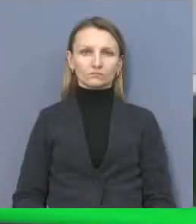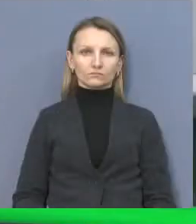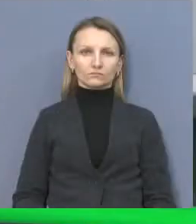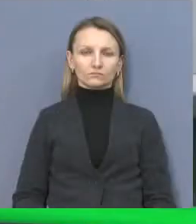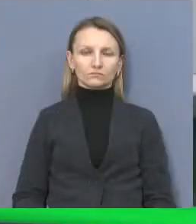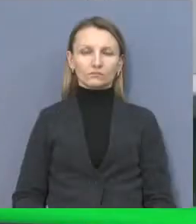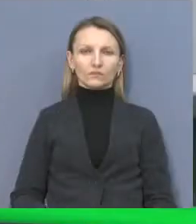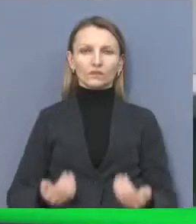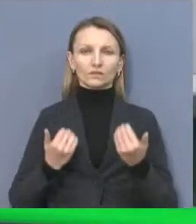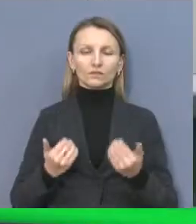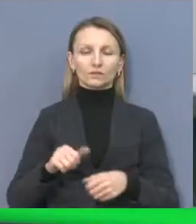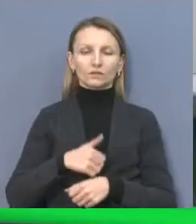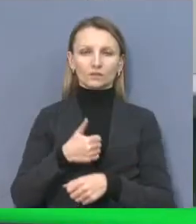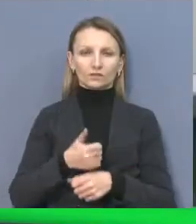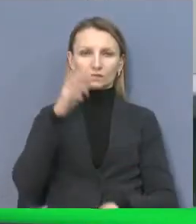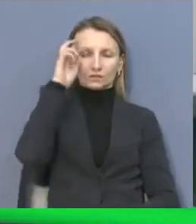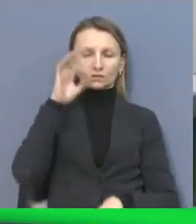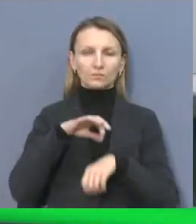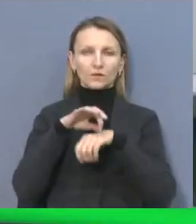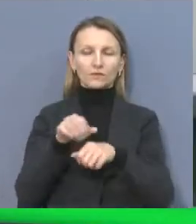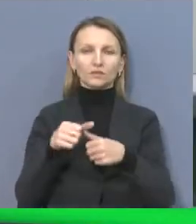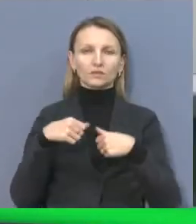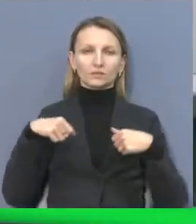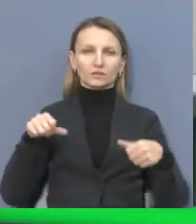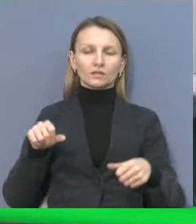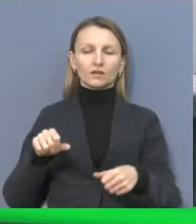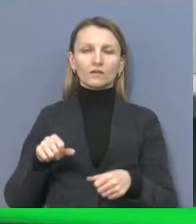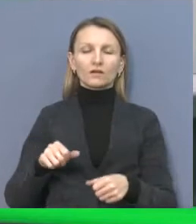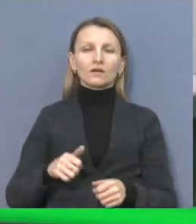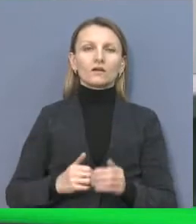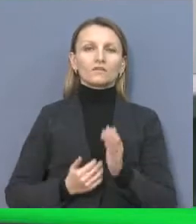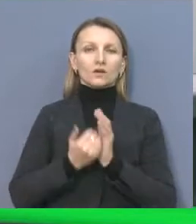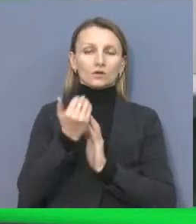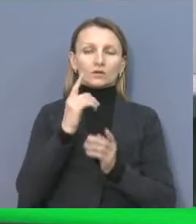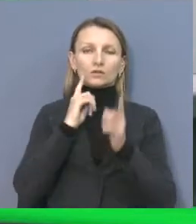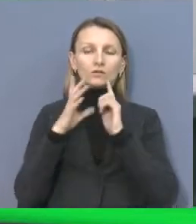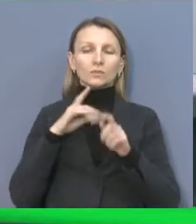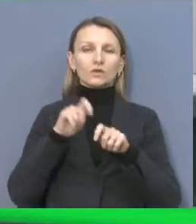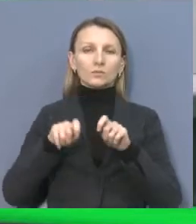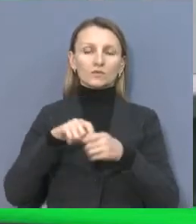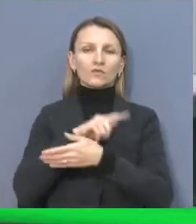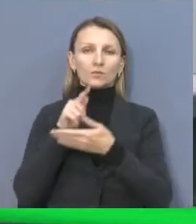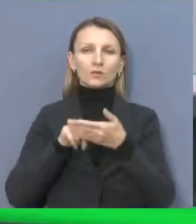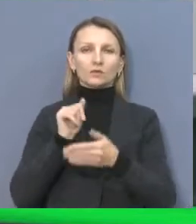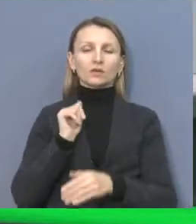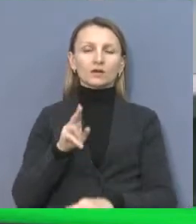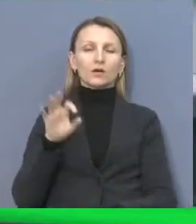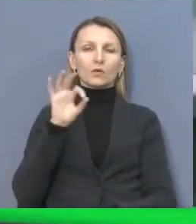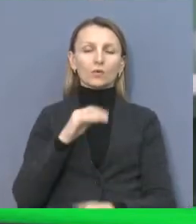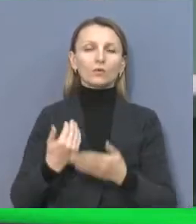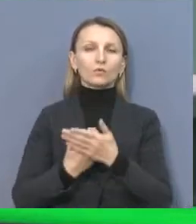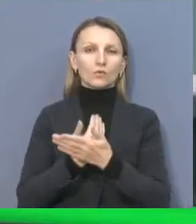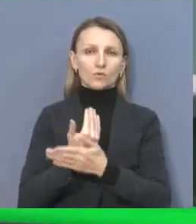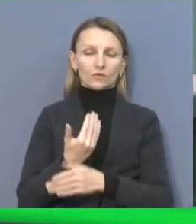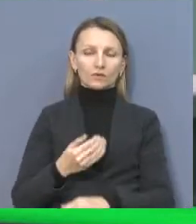сегодня глава государства провел заседания верховного совета были рассмотрены такие важные вопросы как подходы к преобразованию